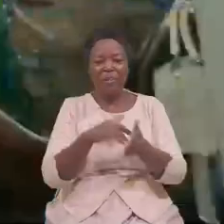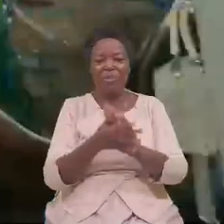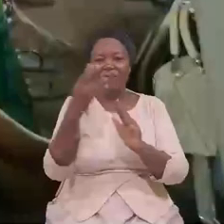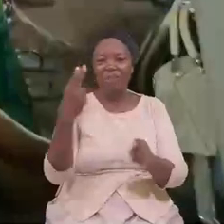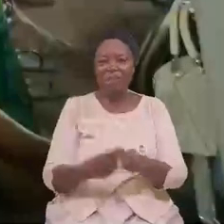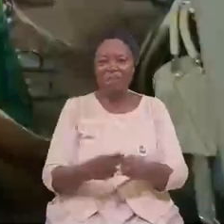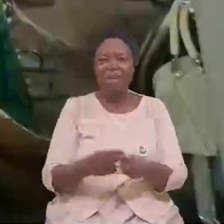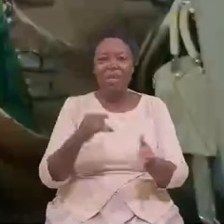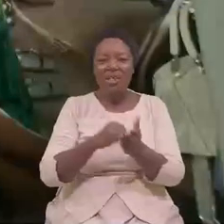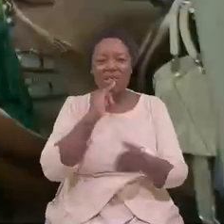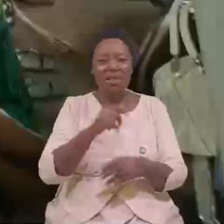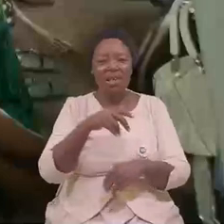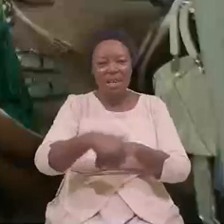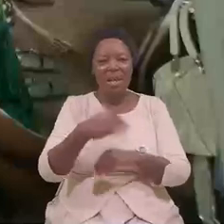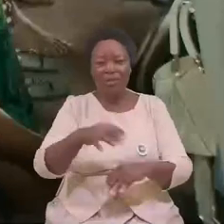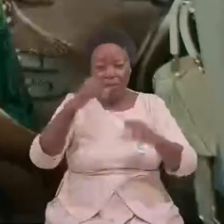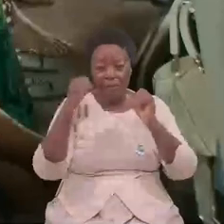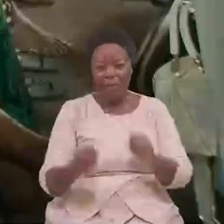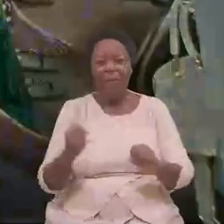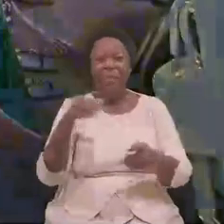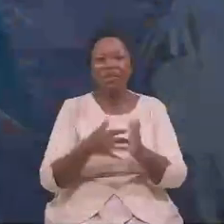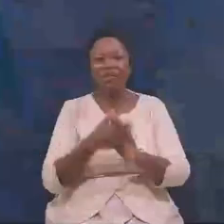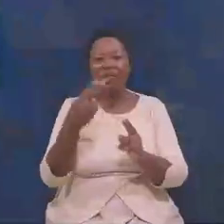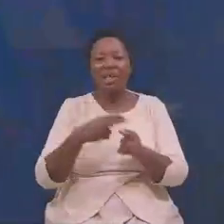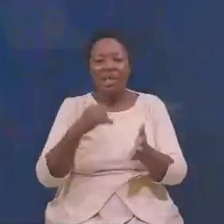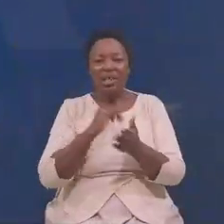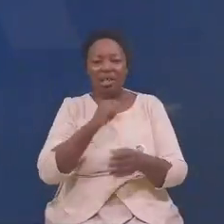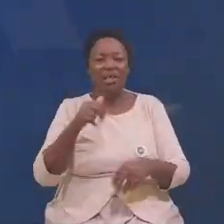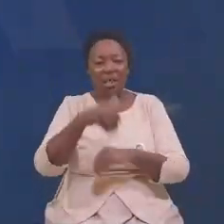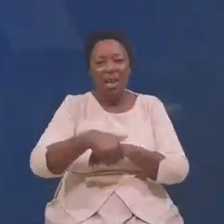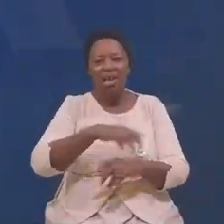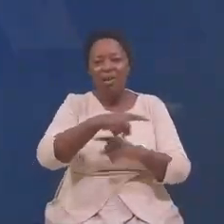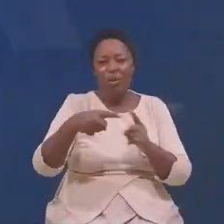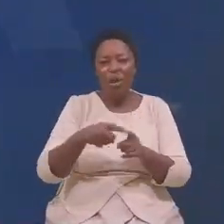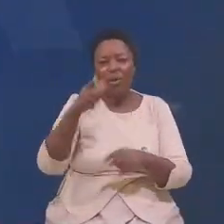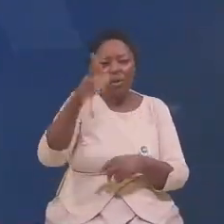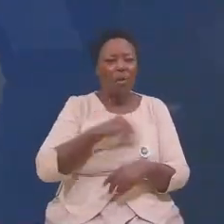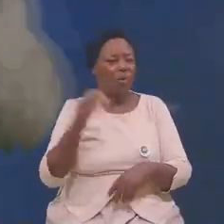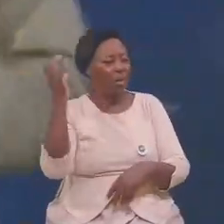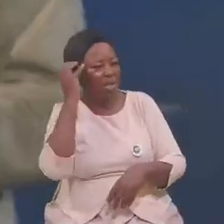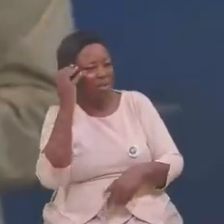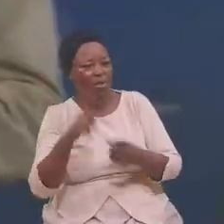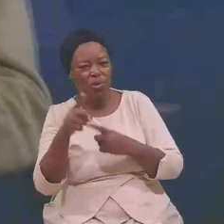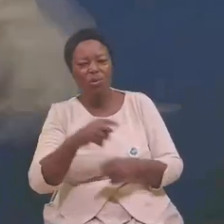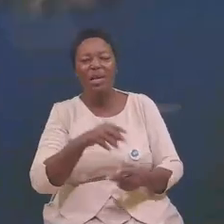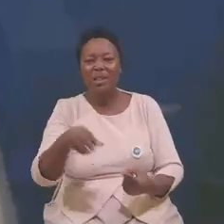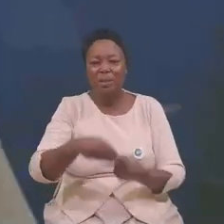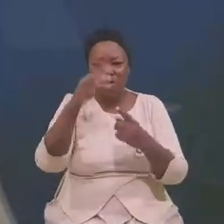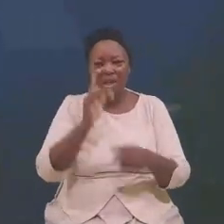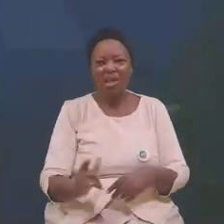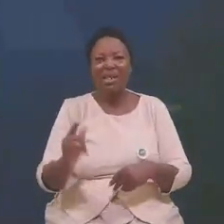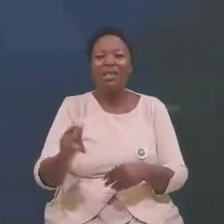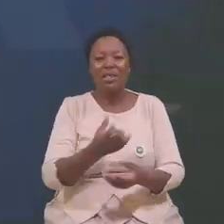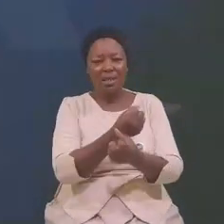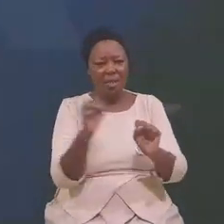une soirée de puissance. C'est une soirée où Dieu va t'écouter en particulier. Le salut